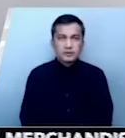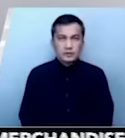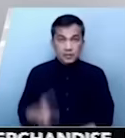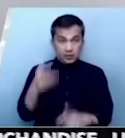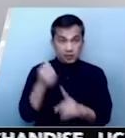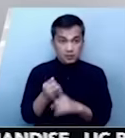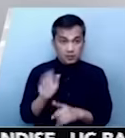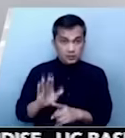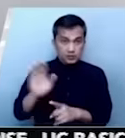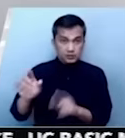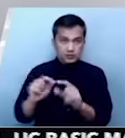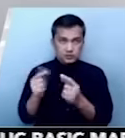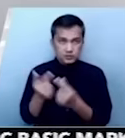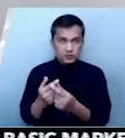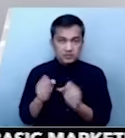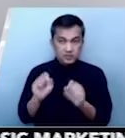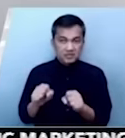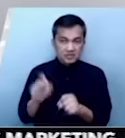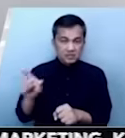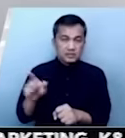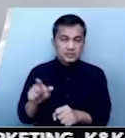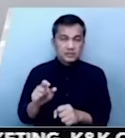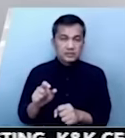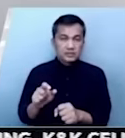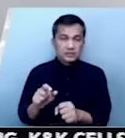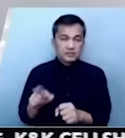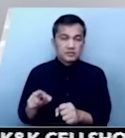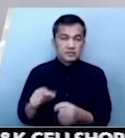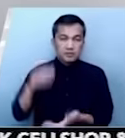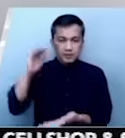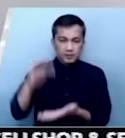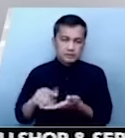kanilang capabilities will be weakened.